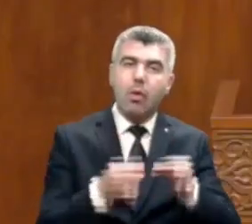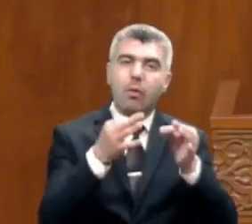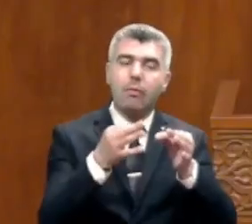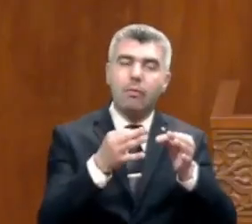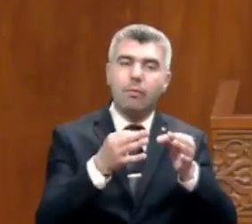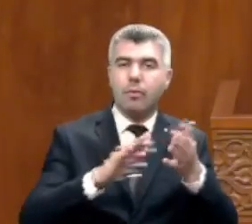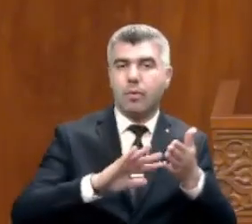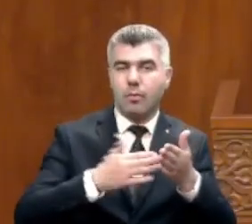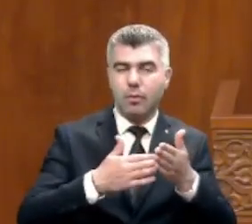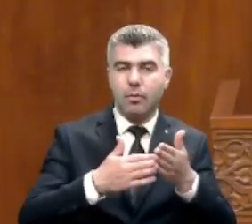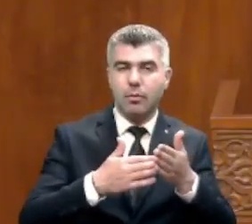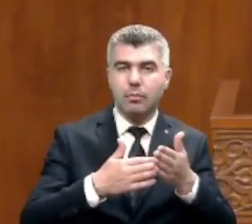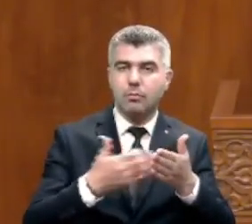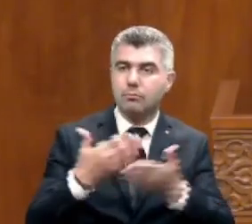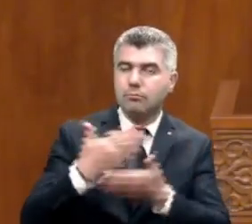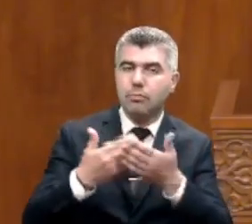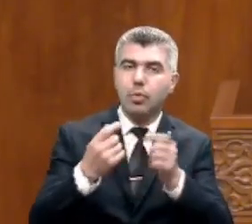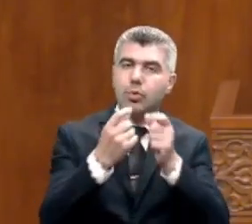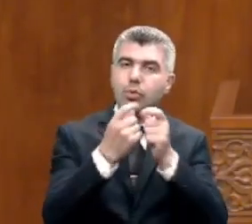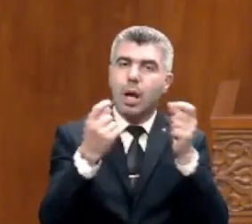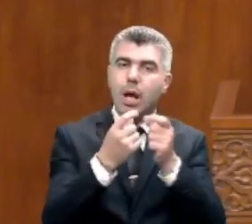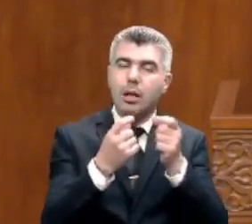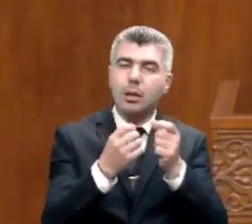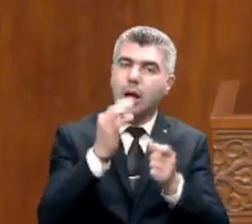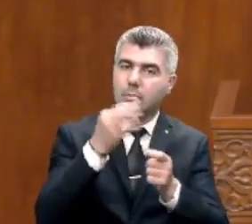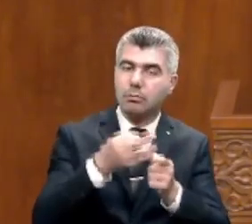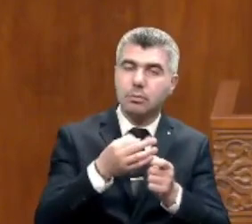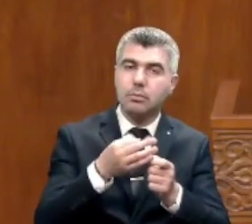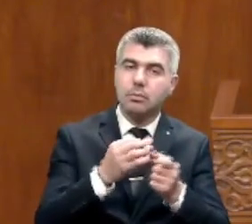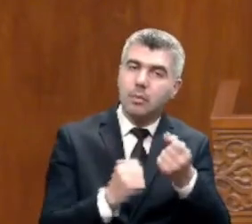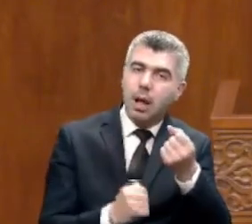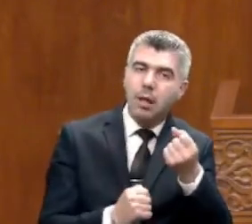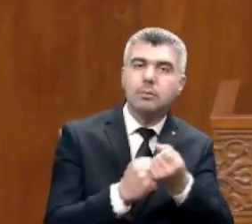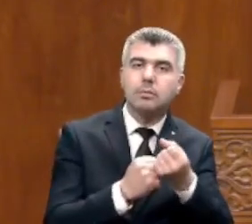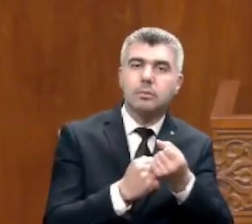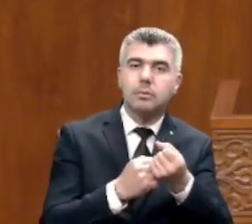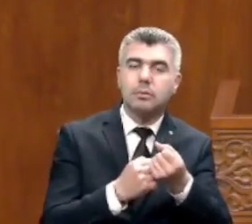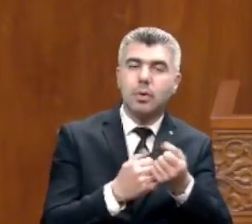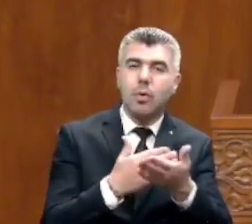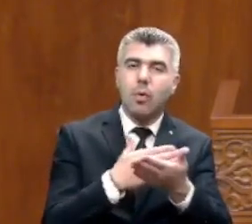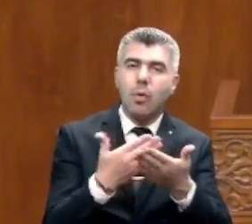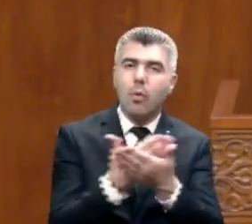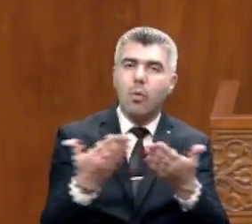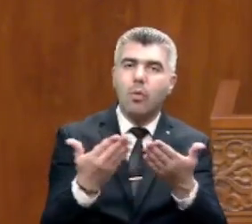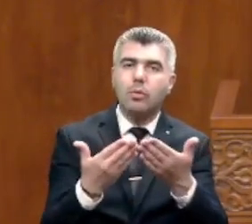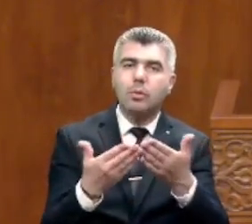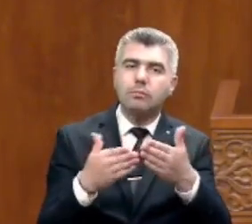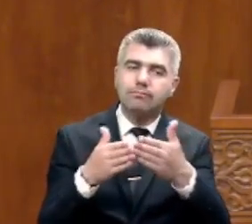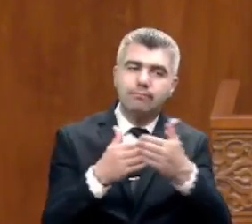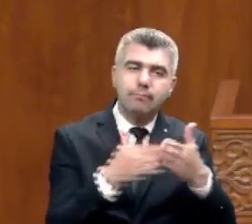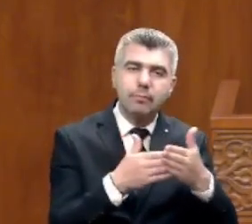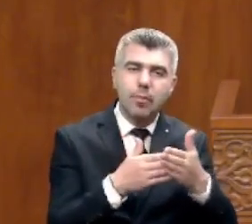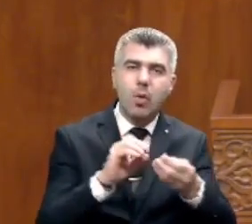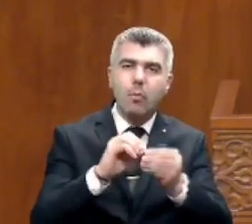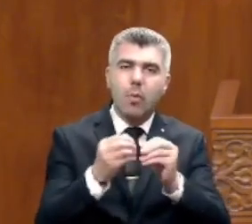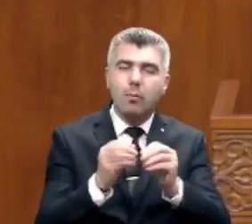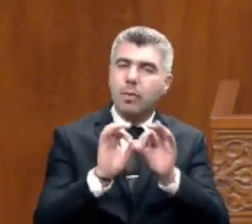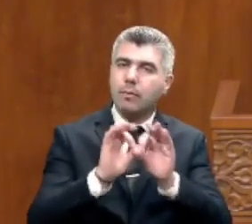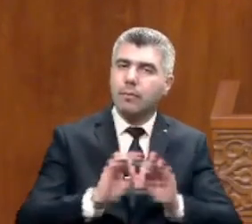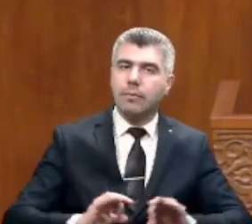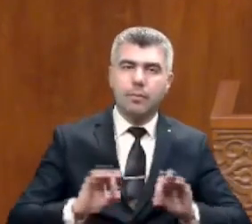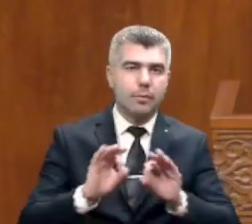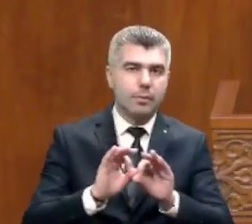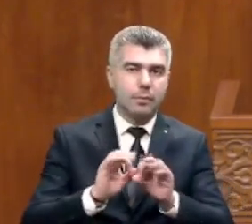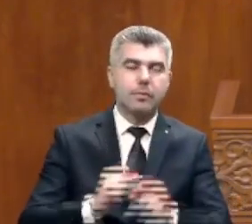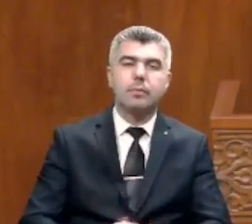لتقويه المقاوله المغربيه و تحصينها من كل الصدمات الداخليه والخارجيه